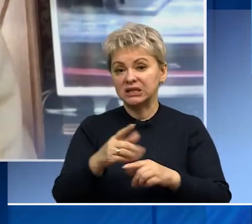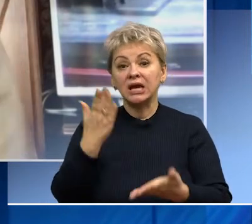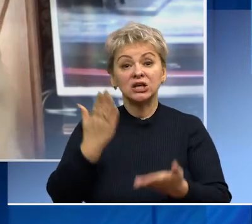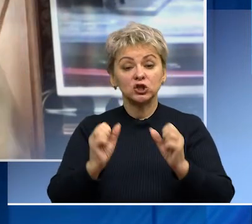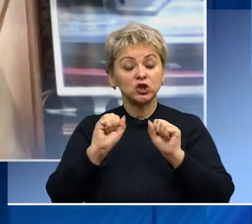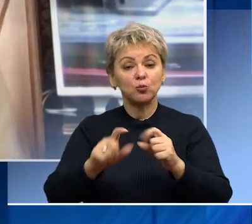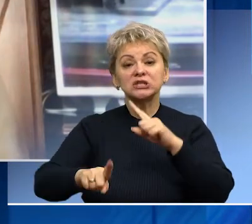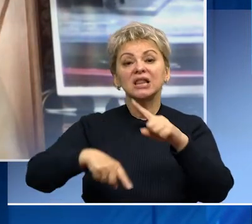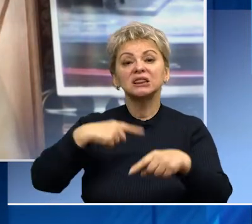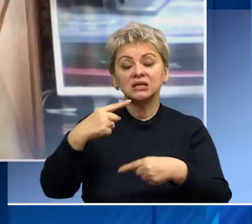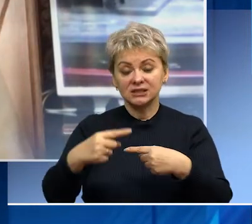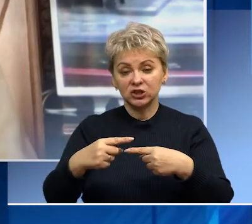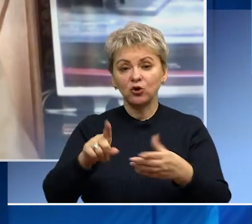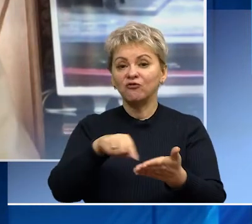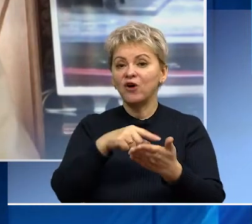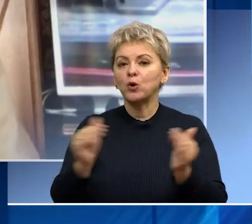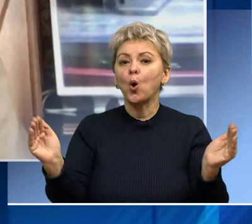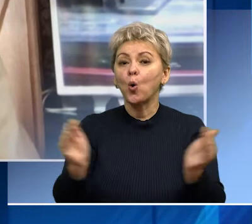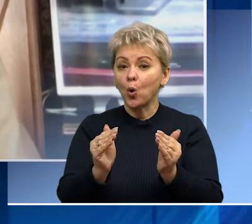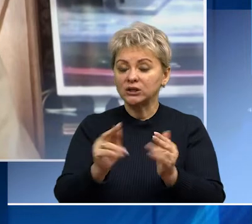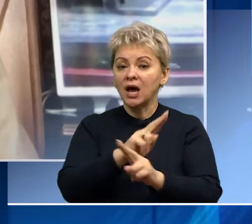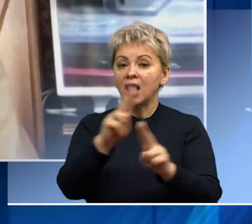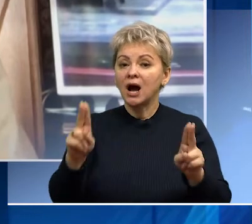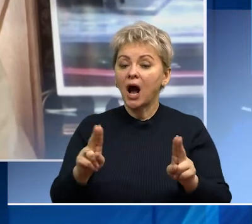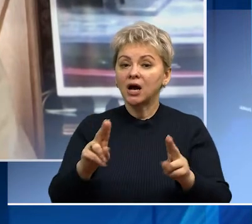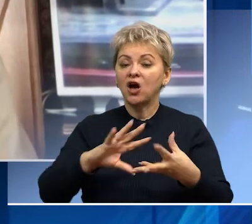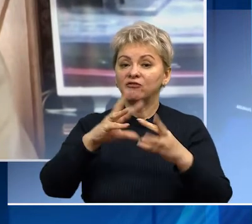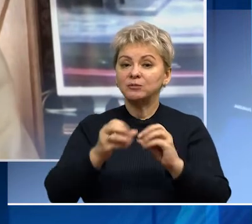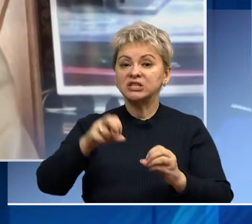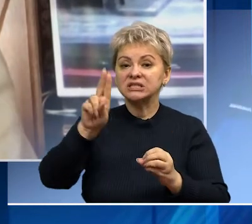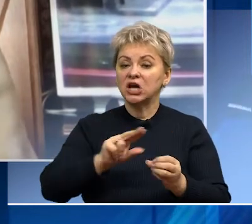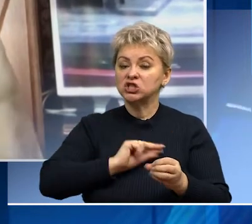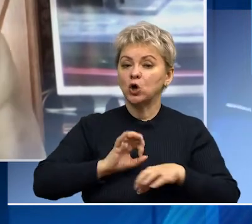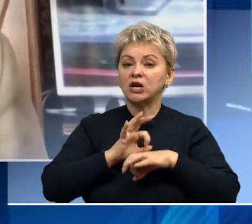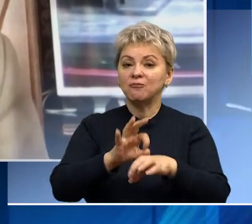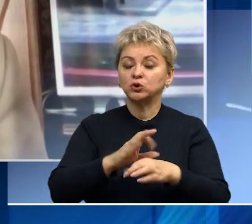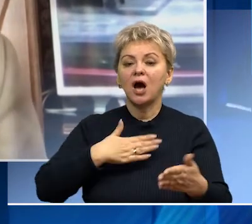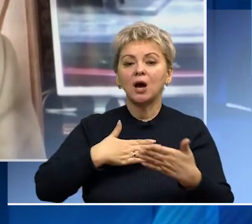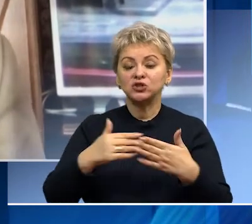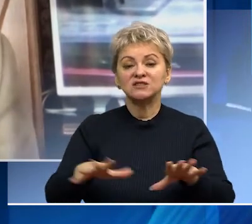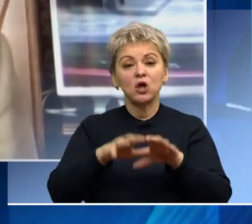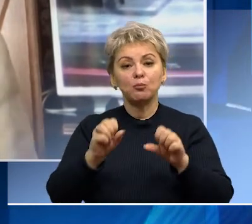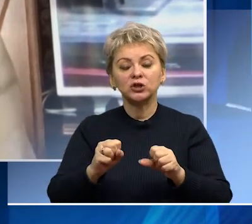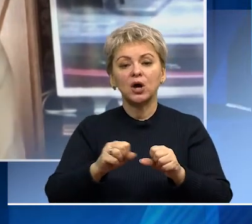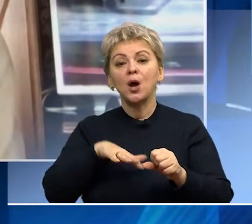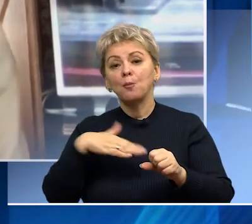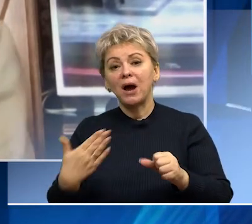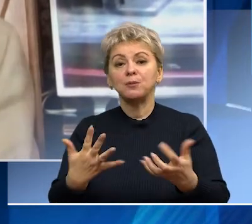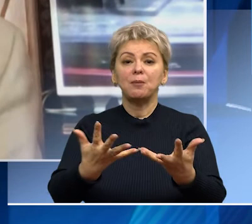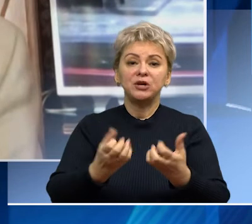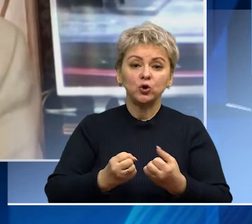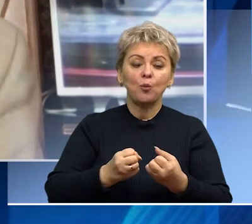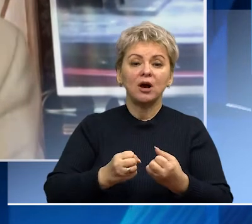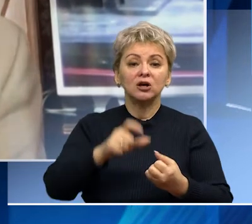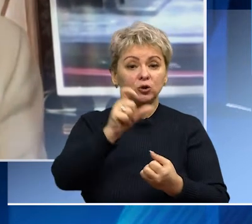задать. Поэтому, если можно, на следующие вопросы коротко. Какая вообще социальная работа ведется в Общественной палате, ну, помимо